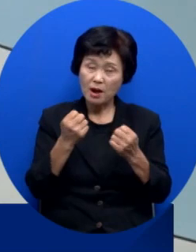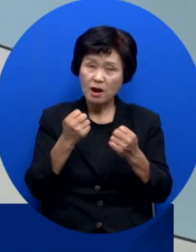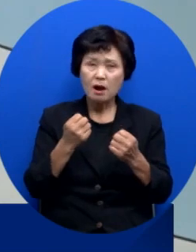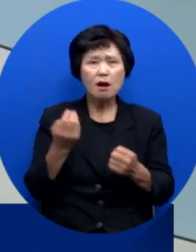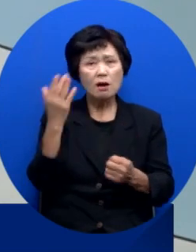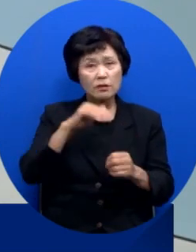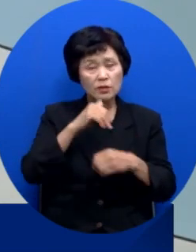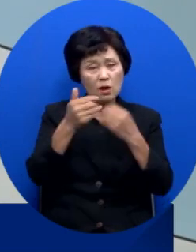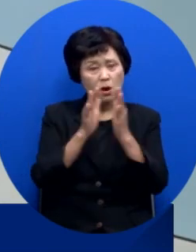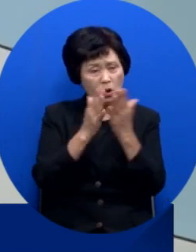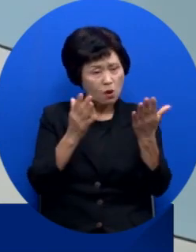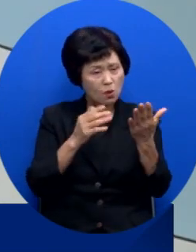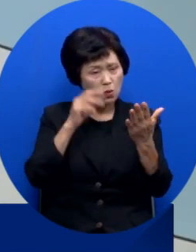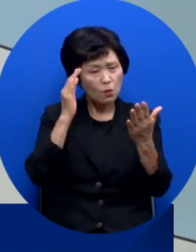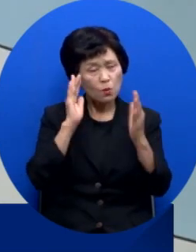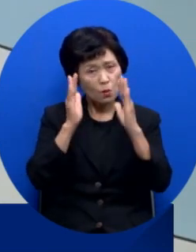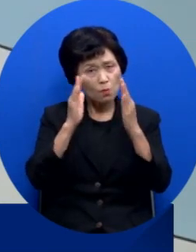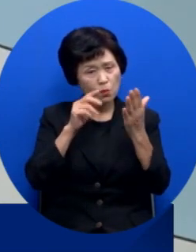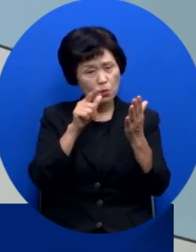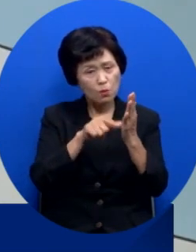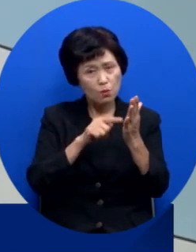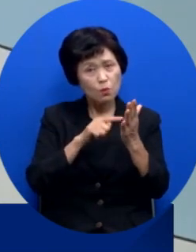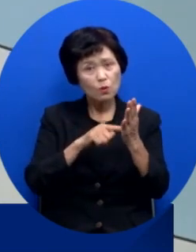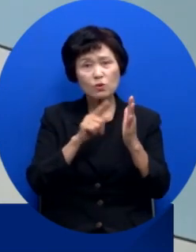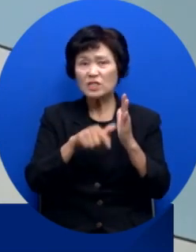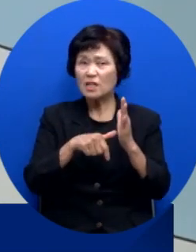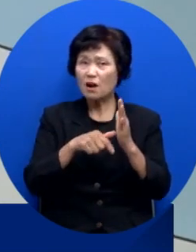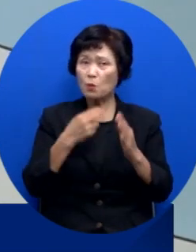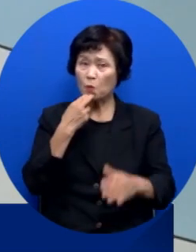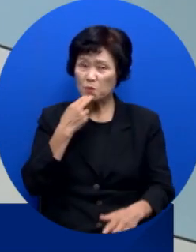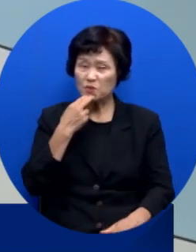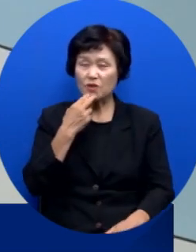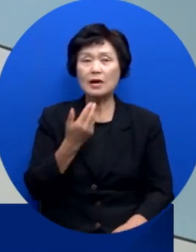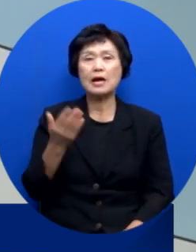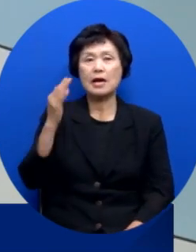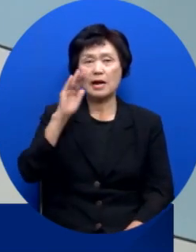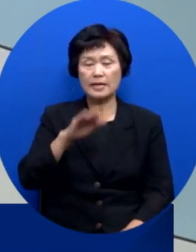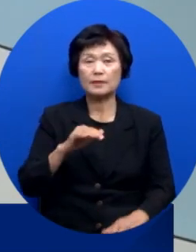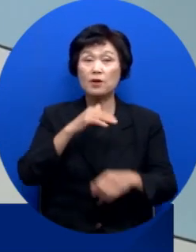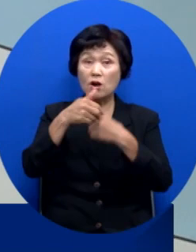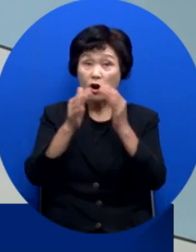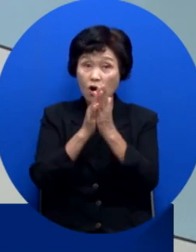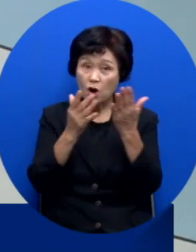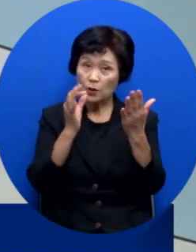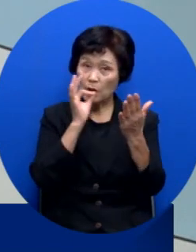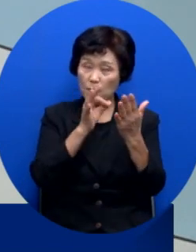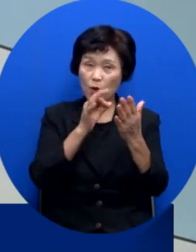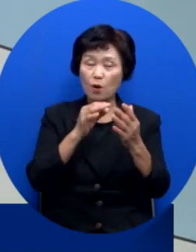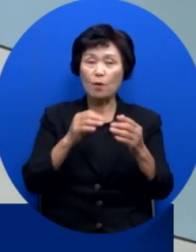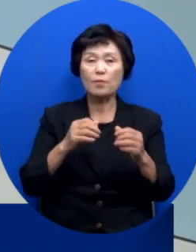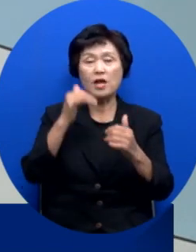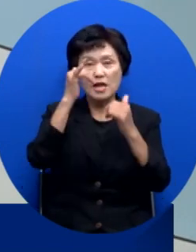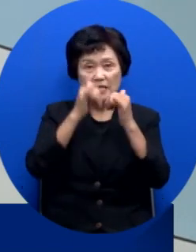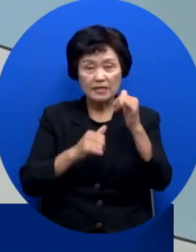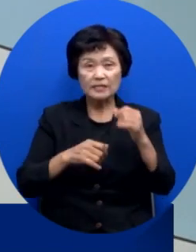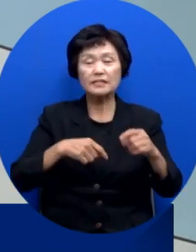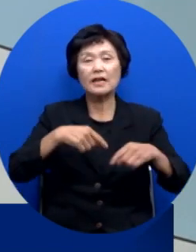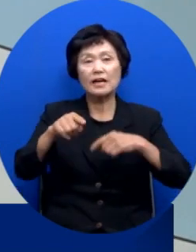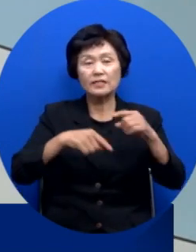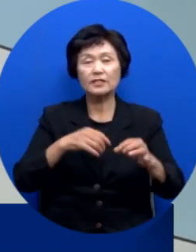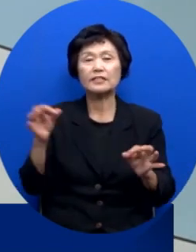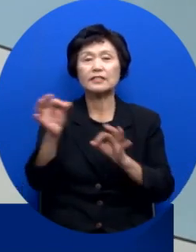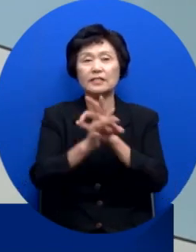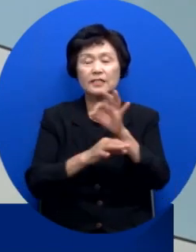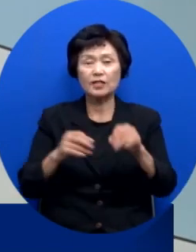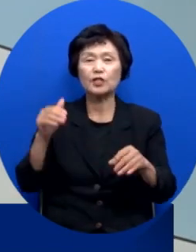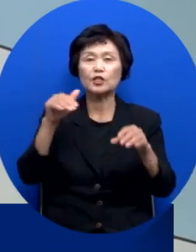없어 이렇게 생각하는데 그렇지 않습니다. 성경은 역사, 문화, 정치, 경제 이 모든 인문사회